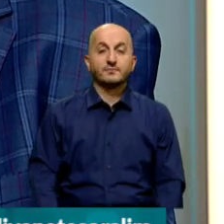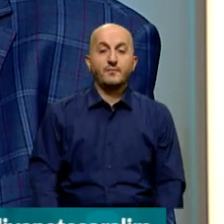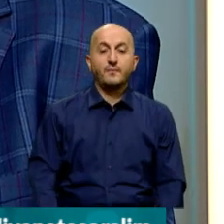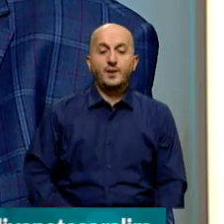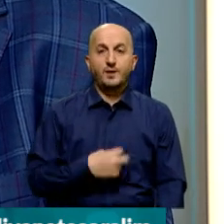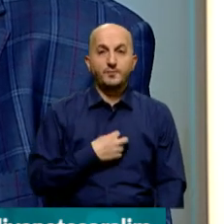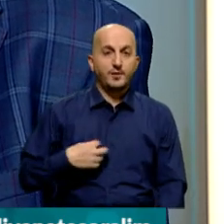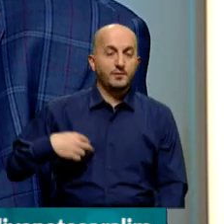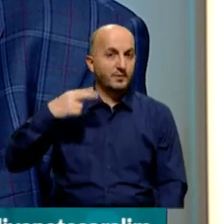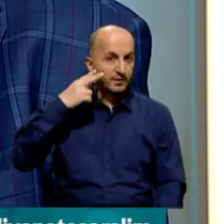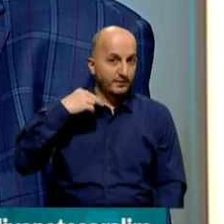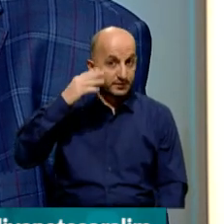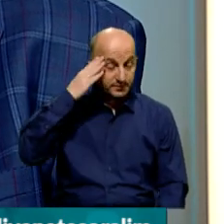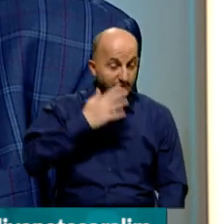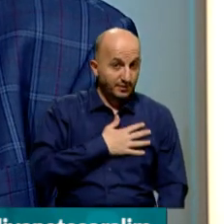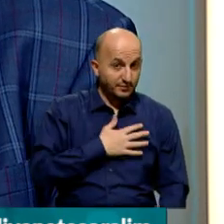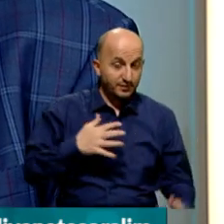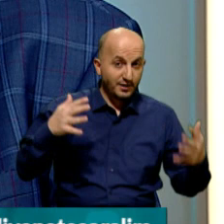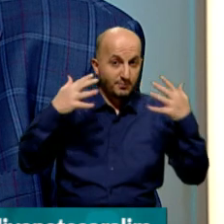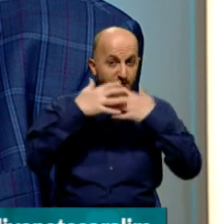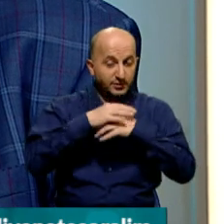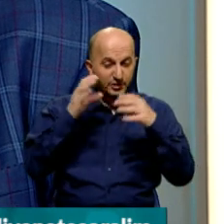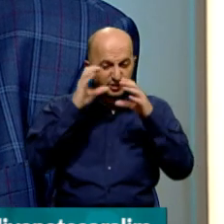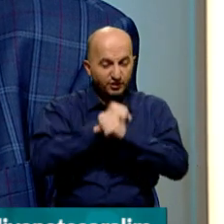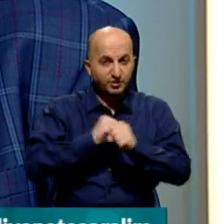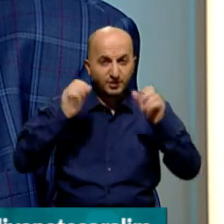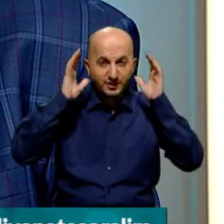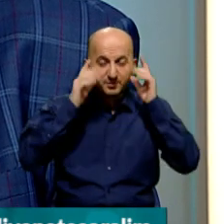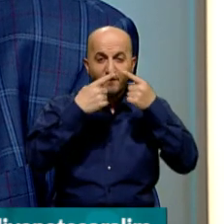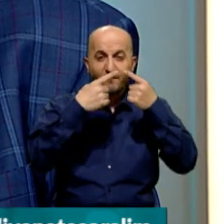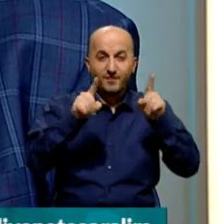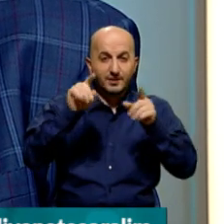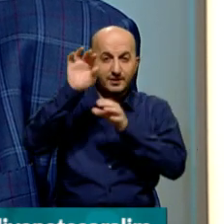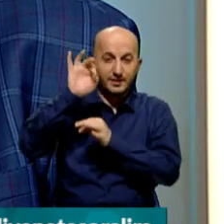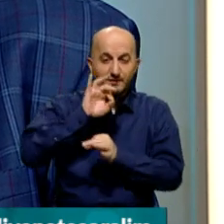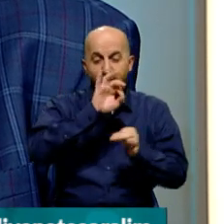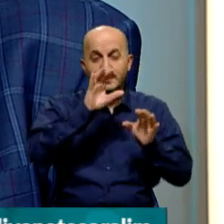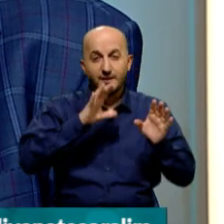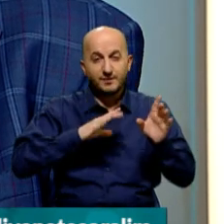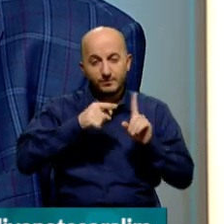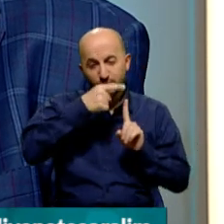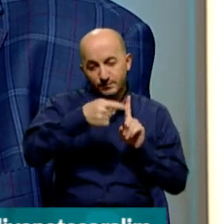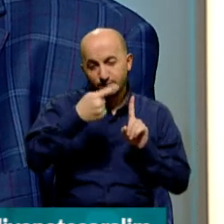Peygamber Aleyhisselatü Vesselam'ın gece namazı ile ilgili farklı rivayetler var.